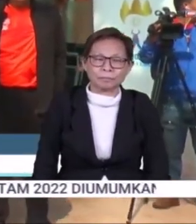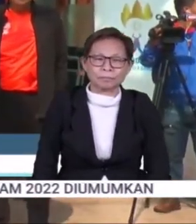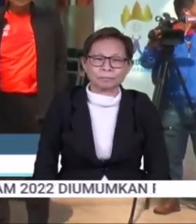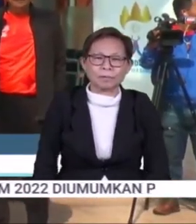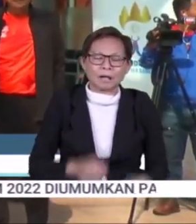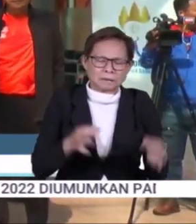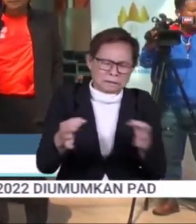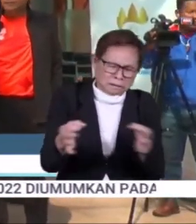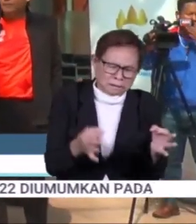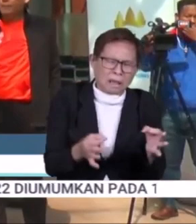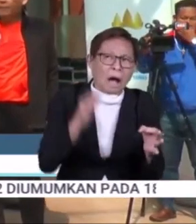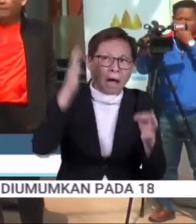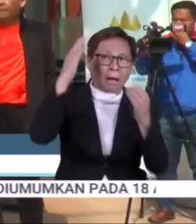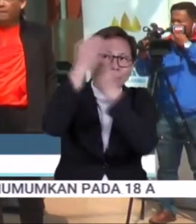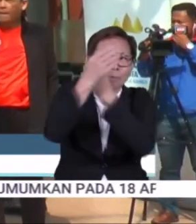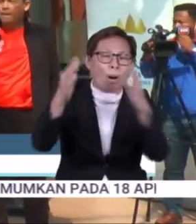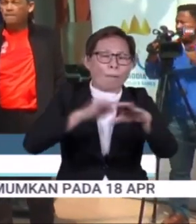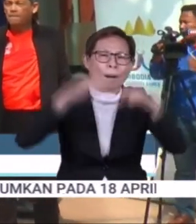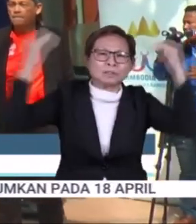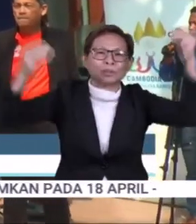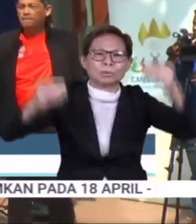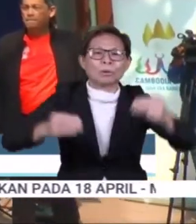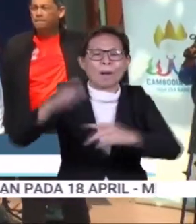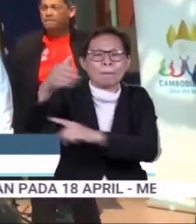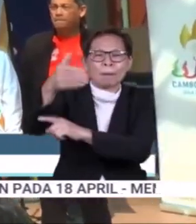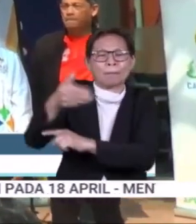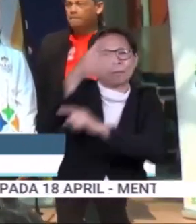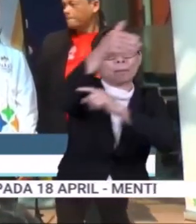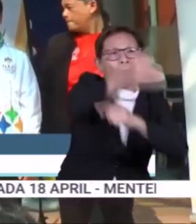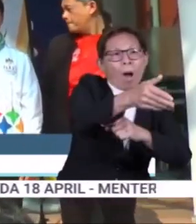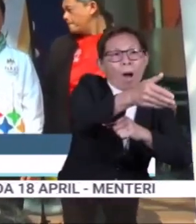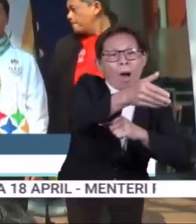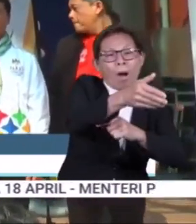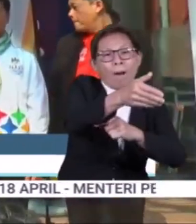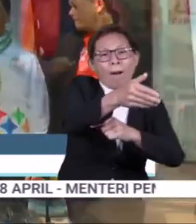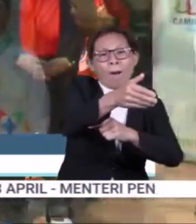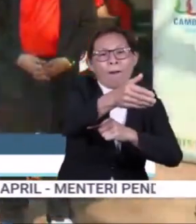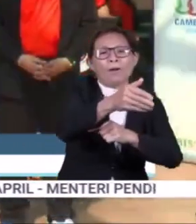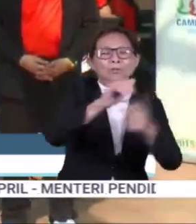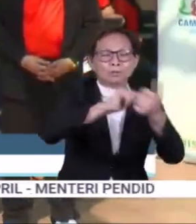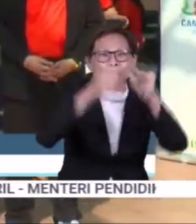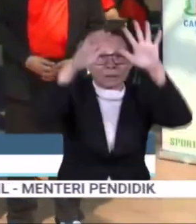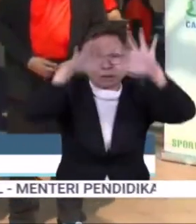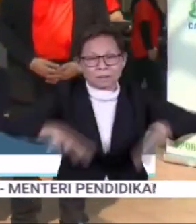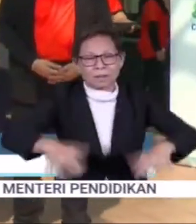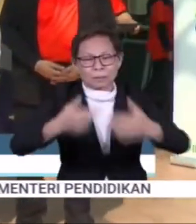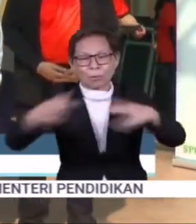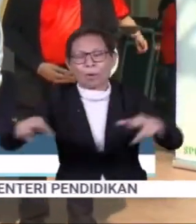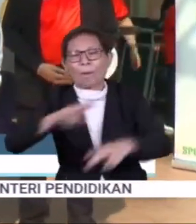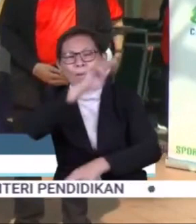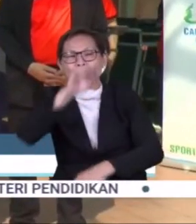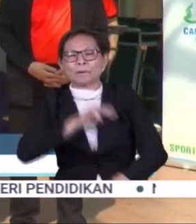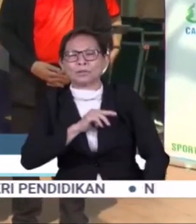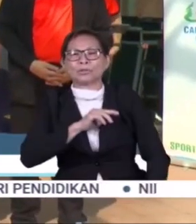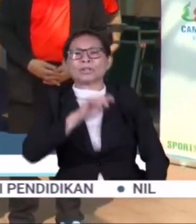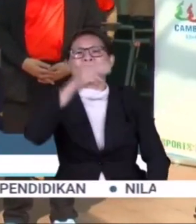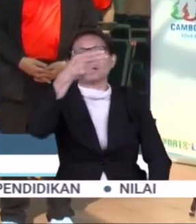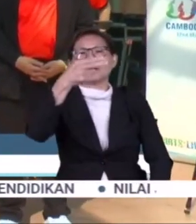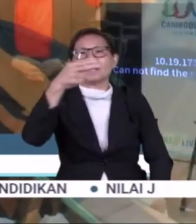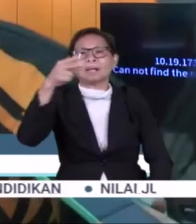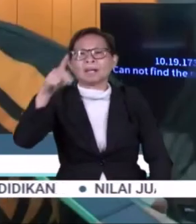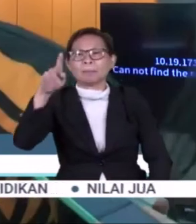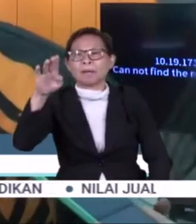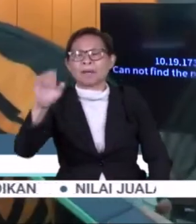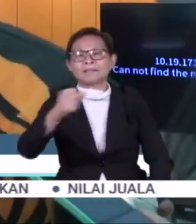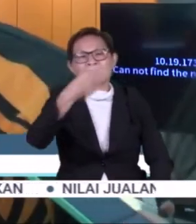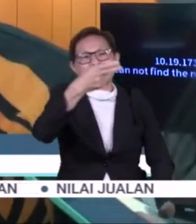jelasnya karena itu akan diumumkan pada majelis penyerahan bendera contizen negara kesukaan si yang disempurnakan menteri beliau dan sukan Henna Yo